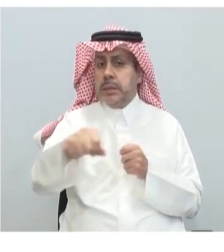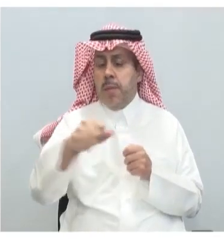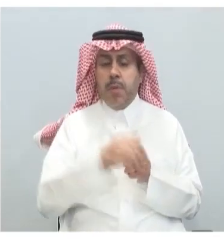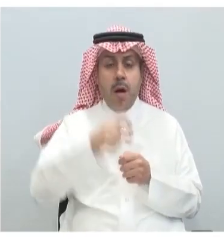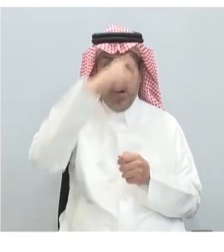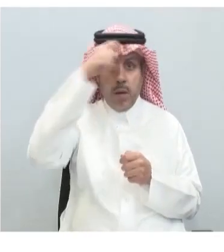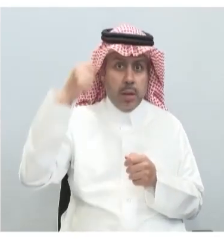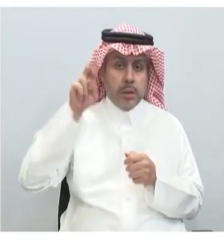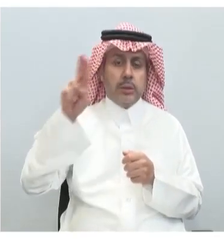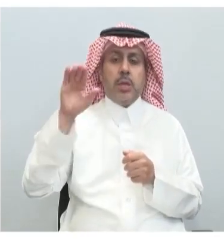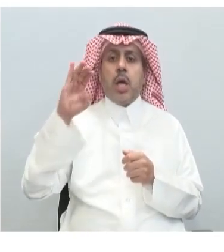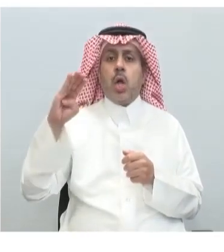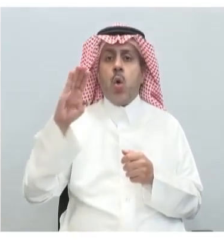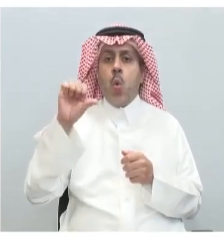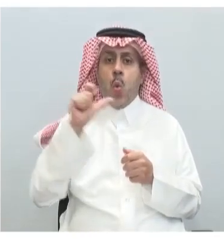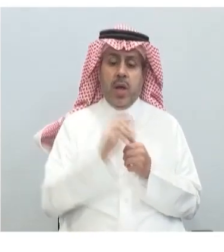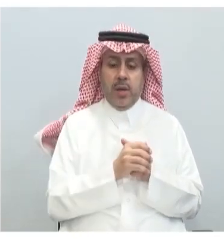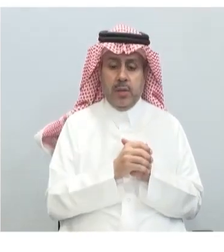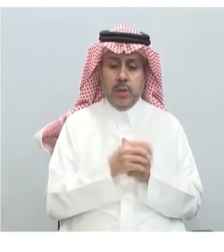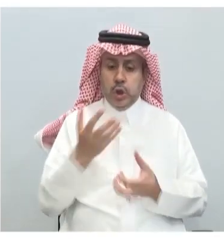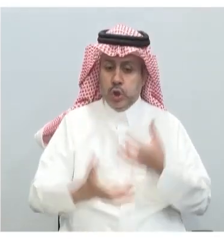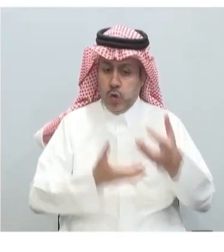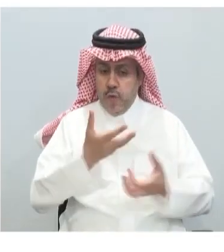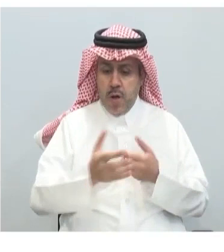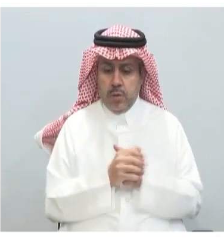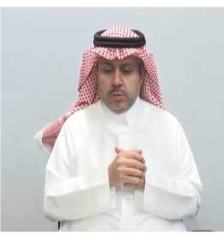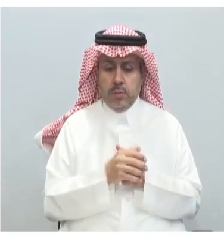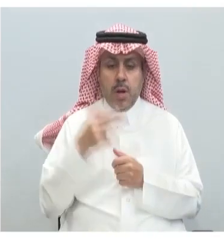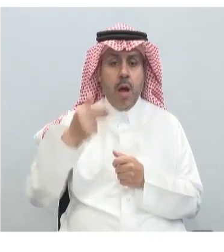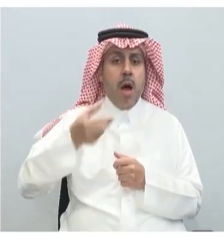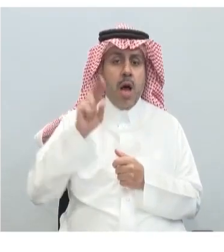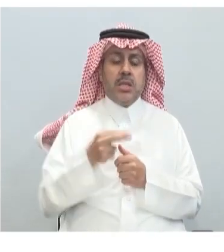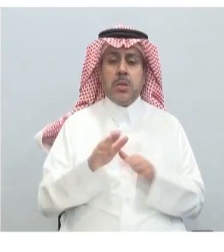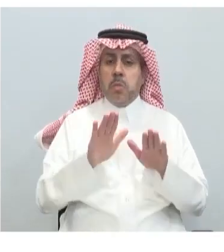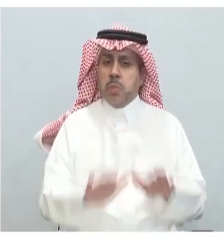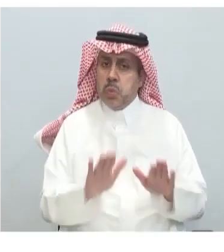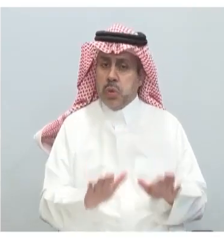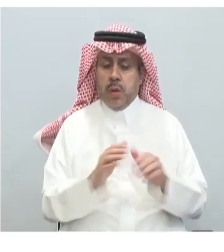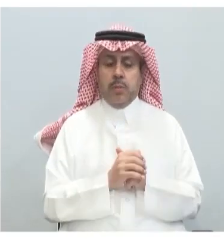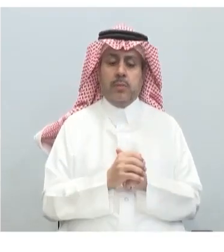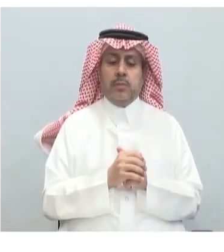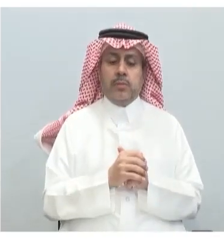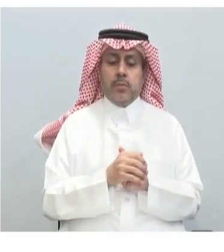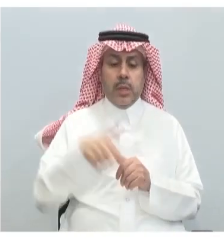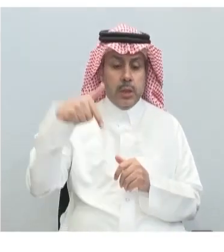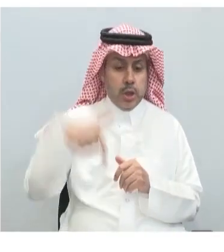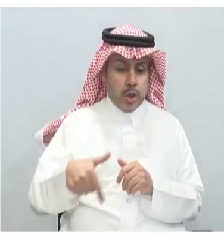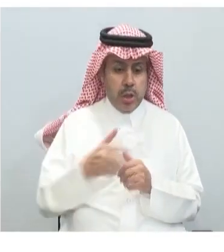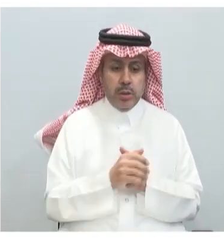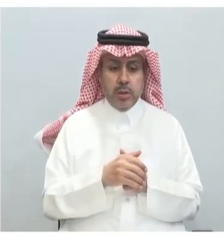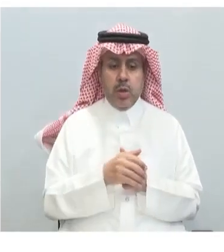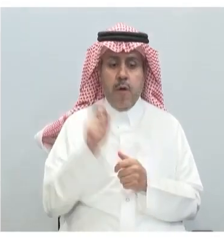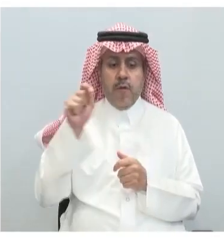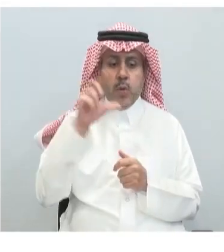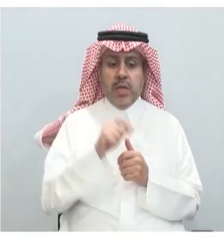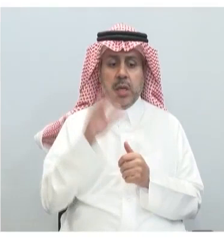حراره التكوين حراره التفاعل له وهو غاز مستقر طبعا سادس فلوريد الكبريت هو غاز